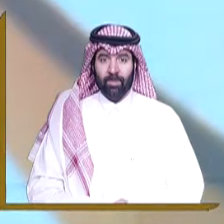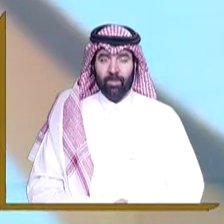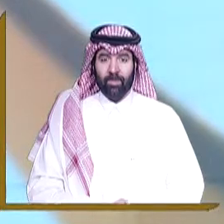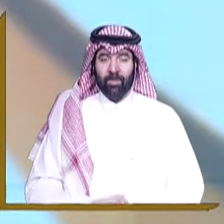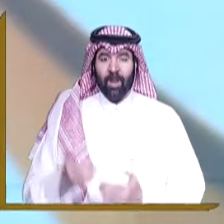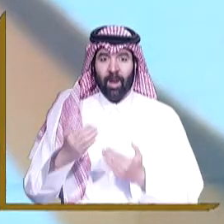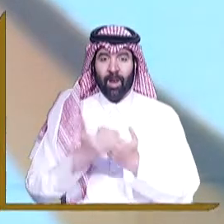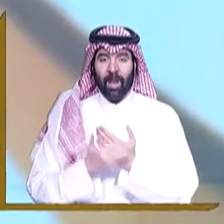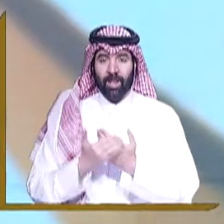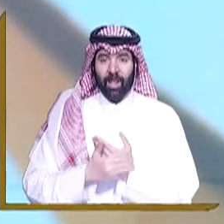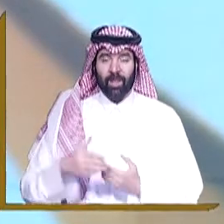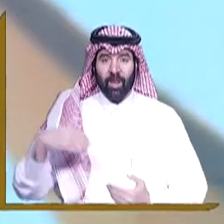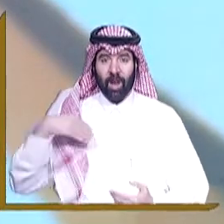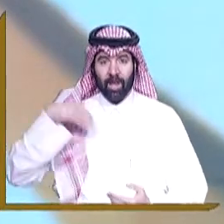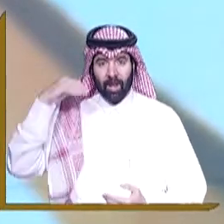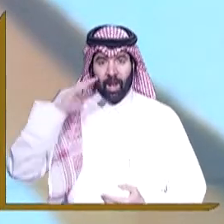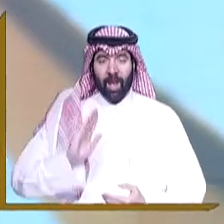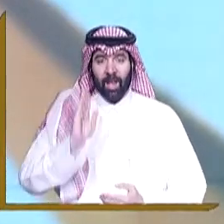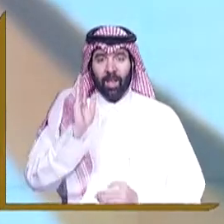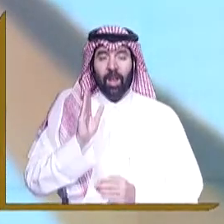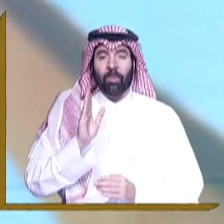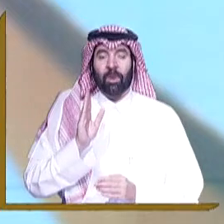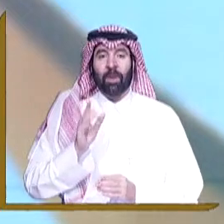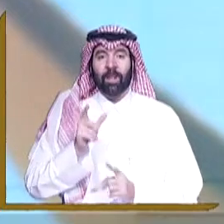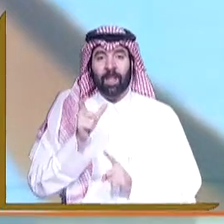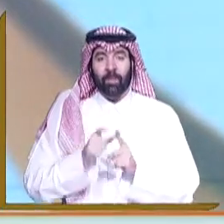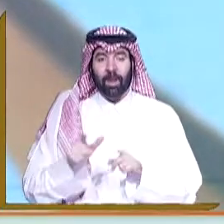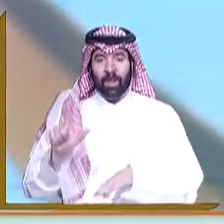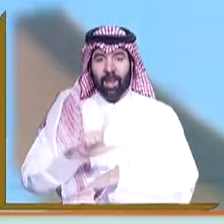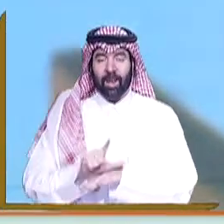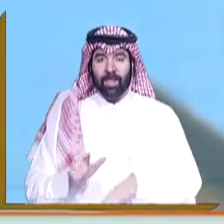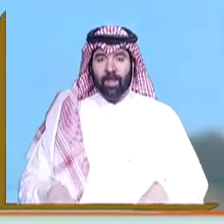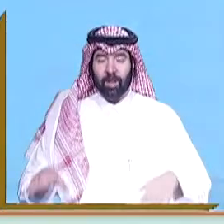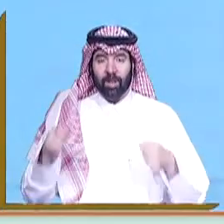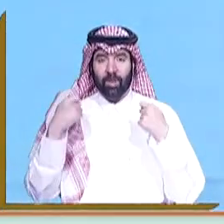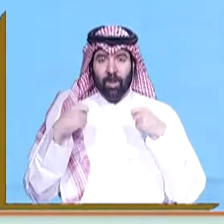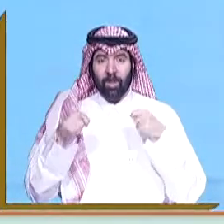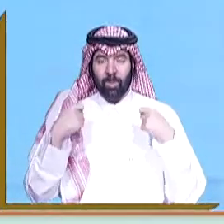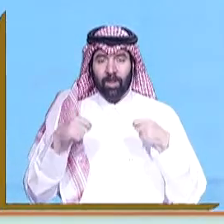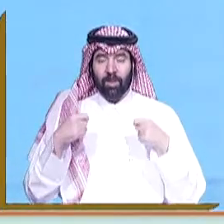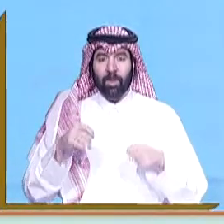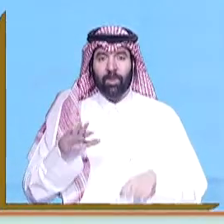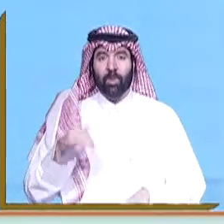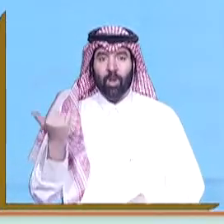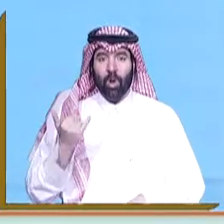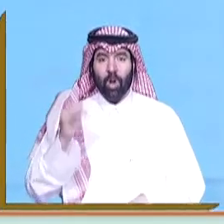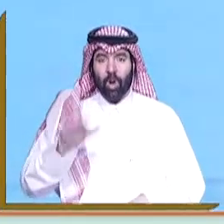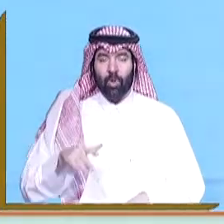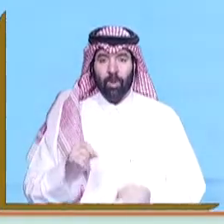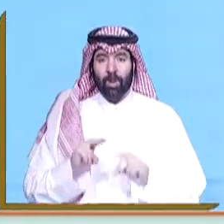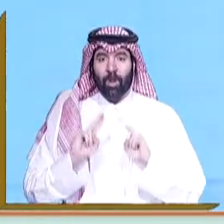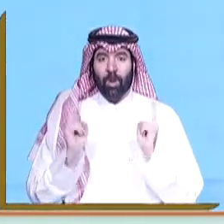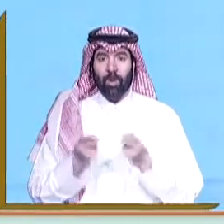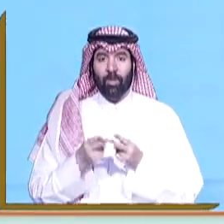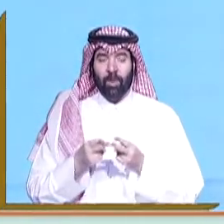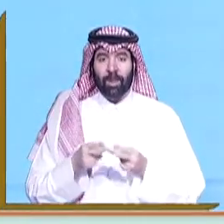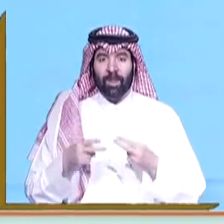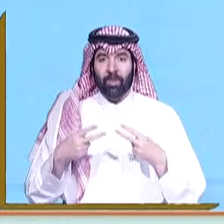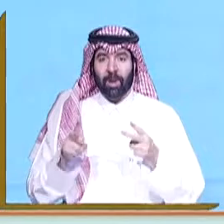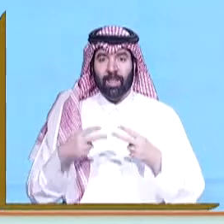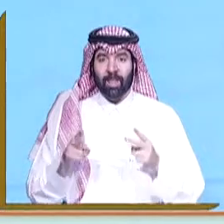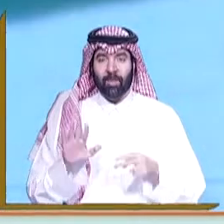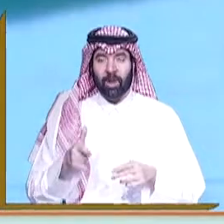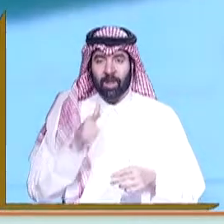تحت رعاية صاحب السمو الملكي الأمير محمد بن سلمان بن عبد العزيز ولي العهد رئيس مجلس الوزراء، تنطلق